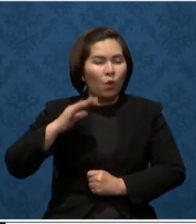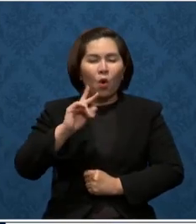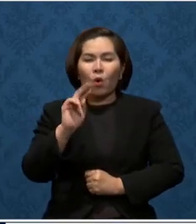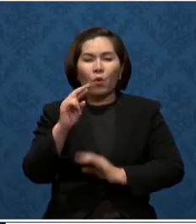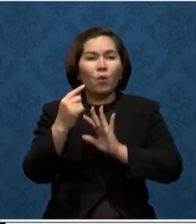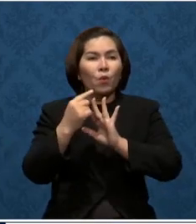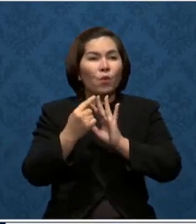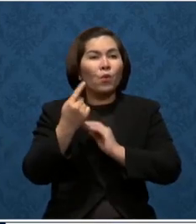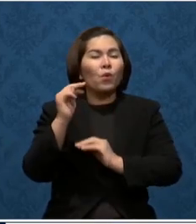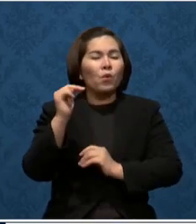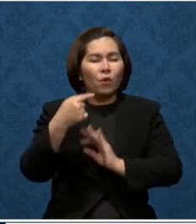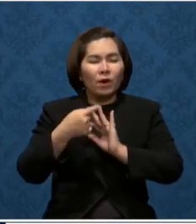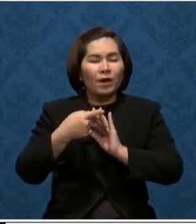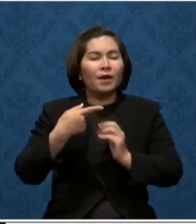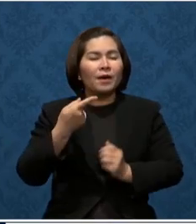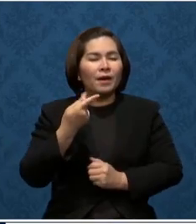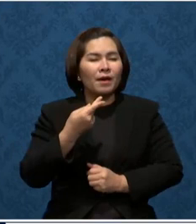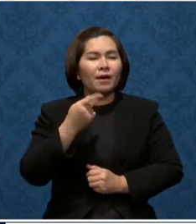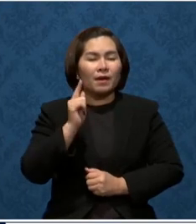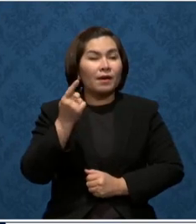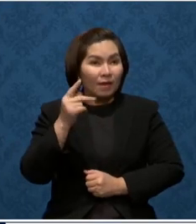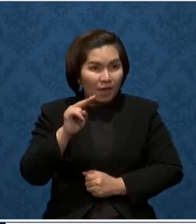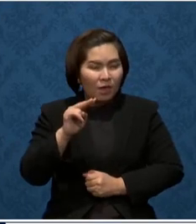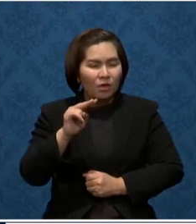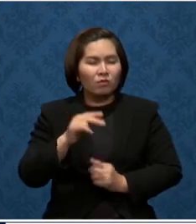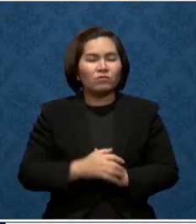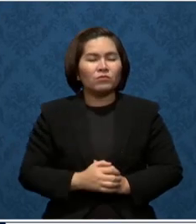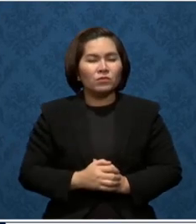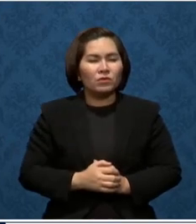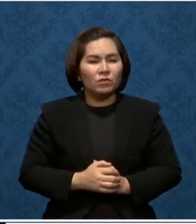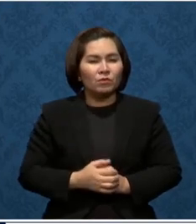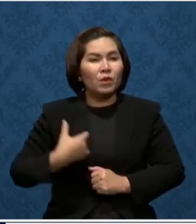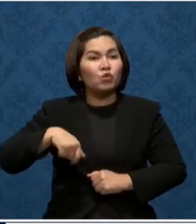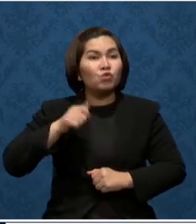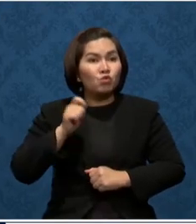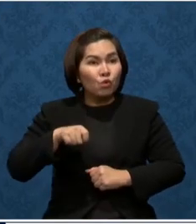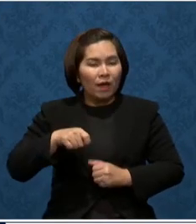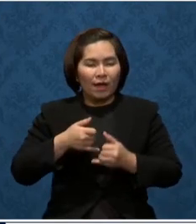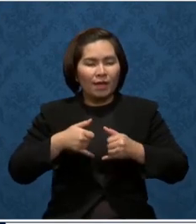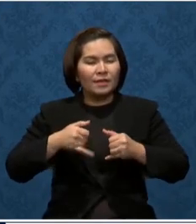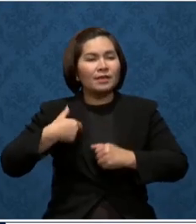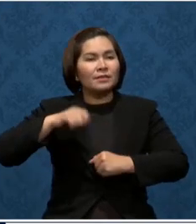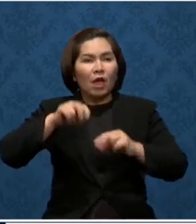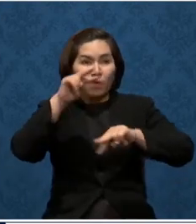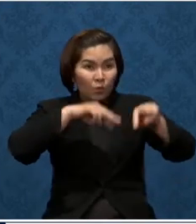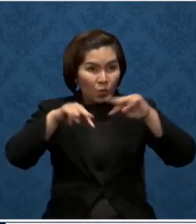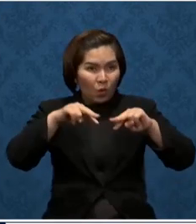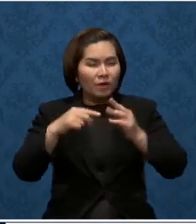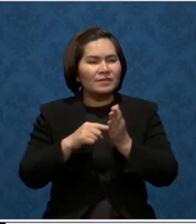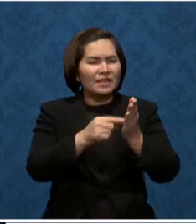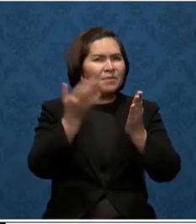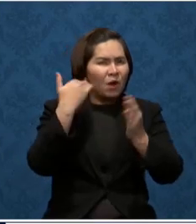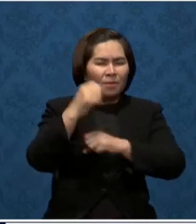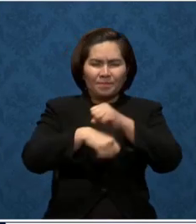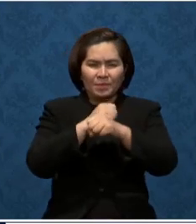ซึ่งจะเป็นตุลาการศาลรัฐธรรมนูญศาลปกครองได้เสนอเข้ามาในปี 64